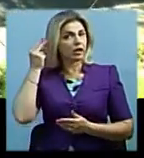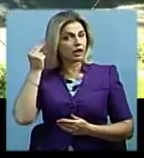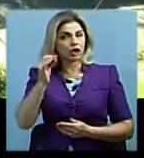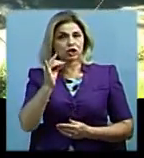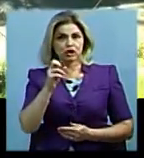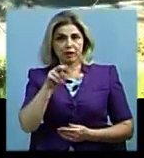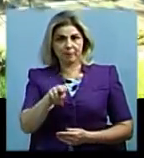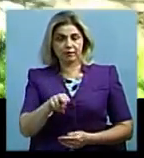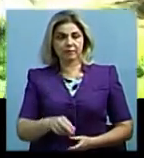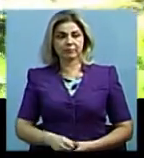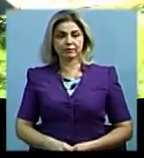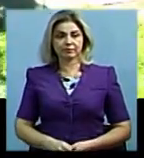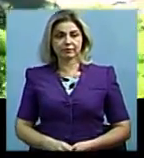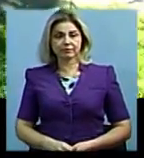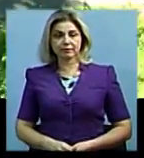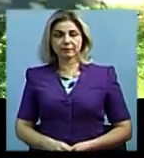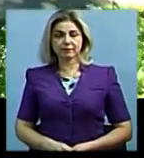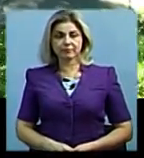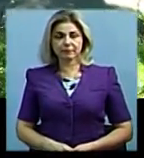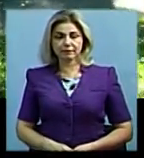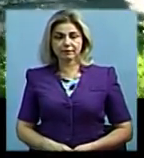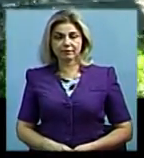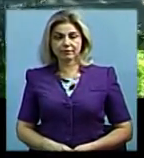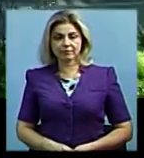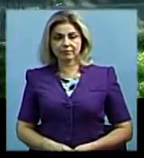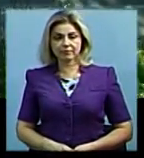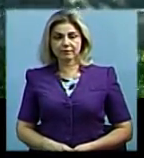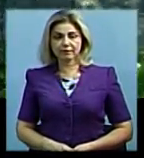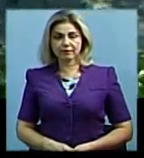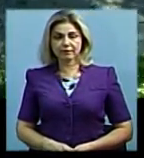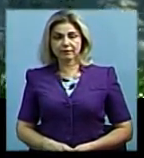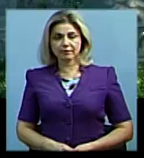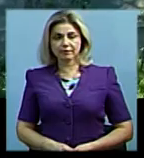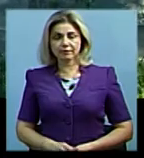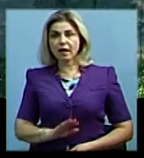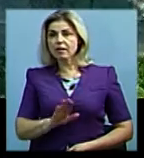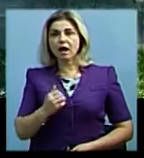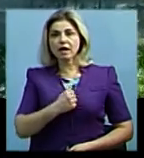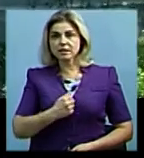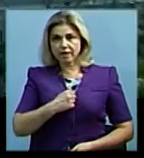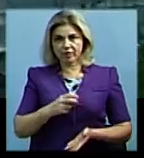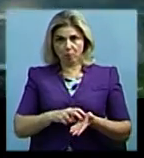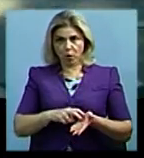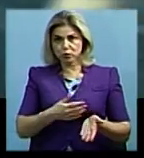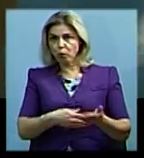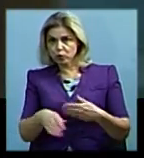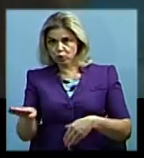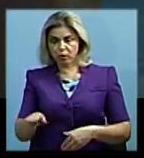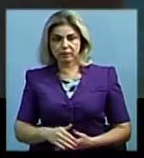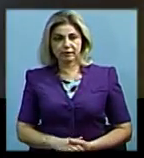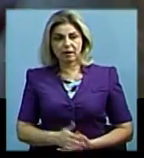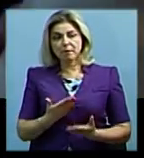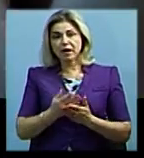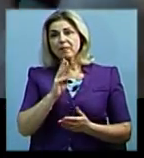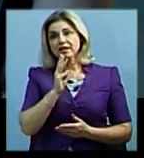Хорошо, не чип, а бірка. Агресивний боїться. Да. Нормальний. Вот чипований.